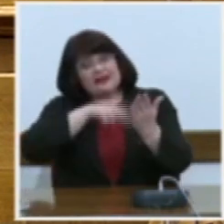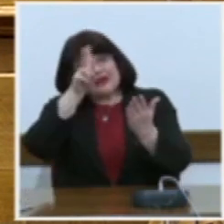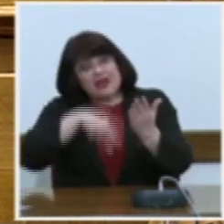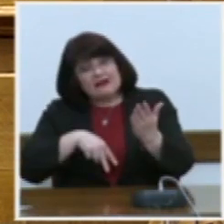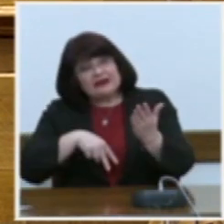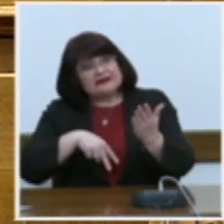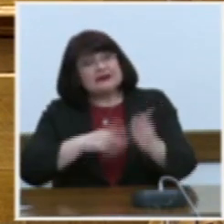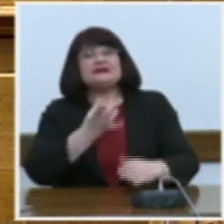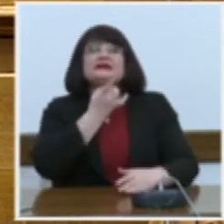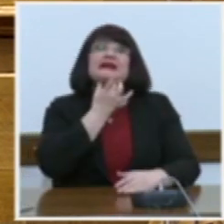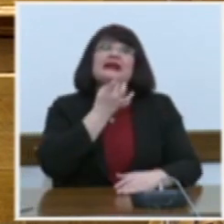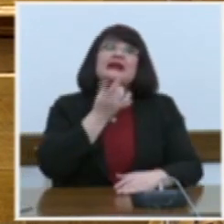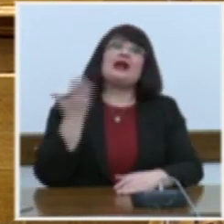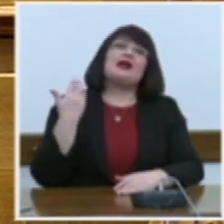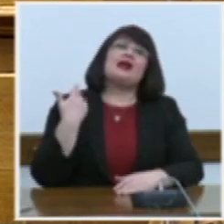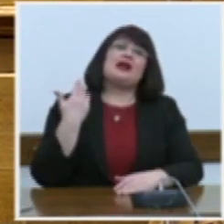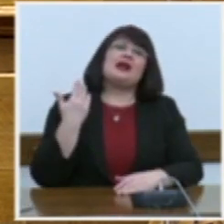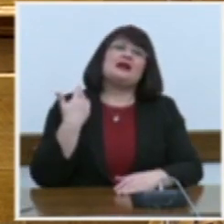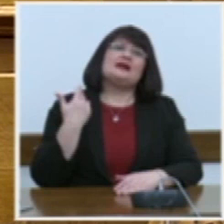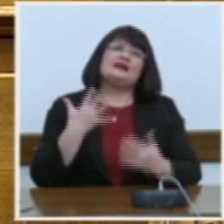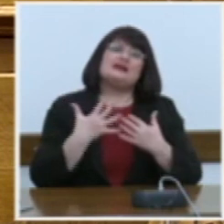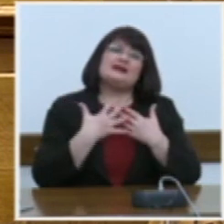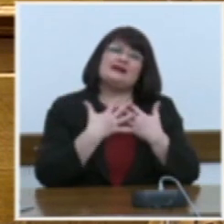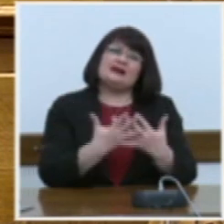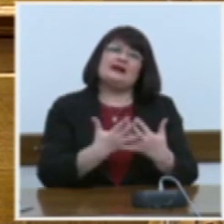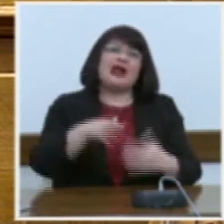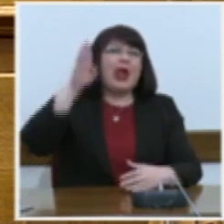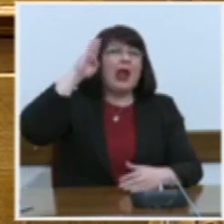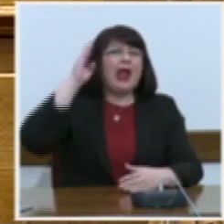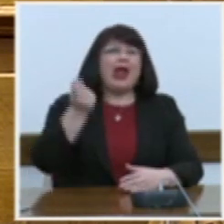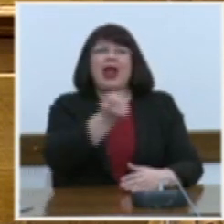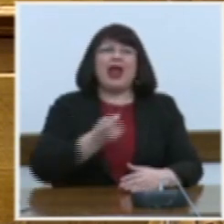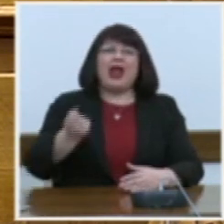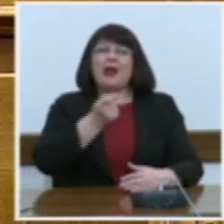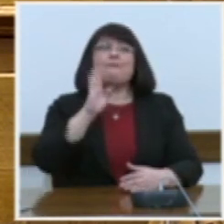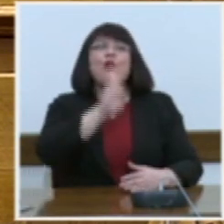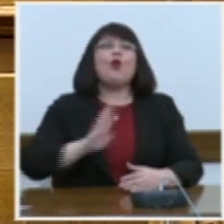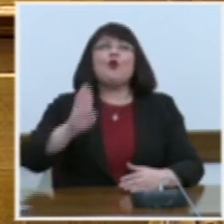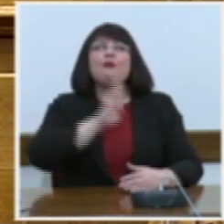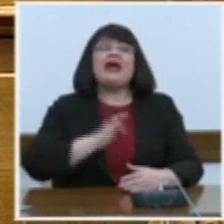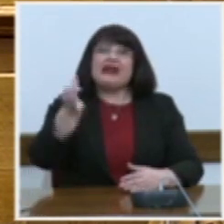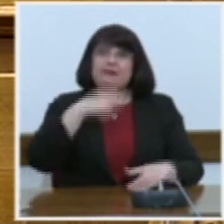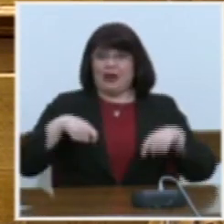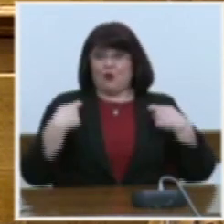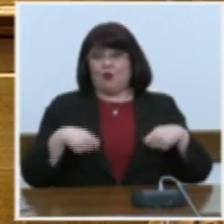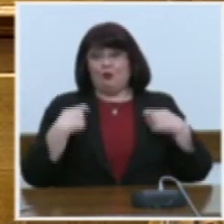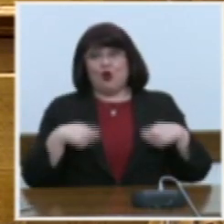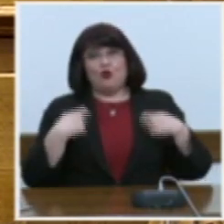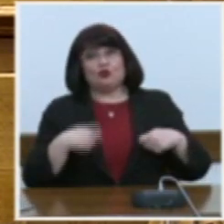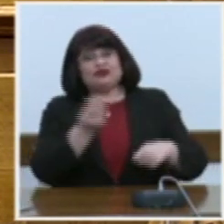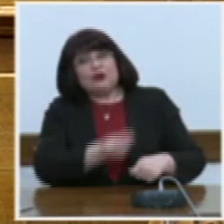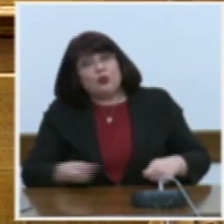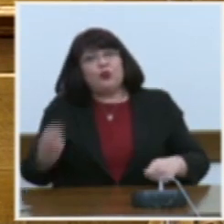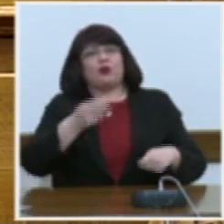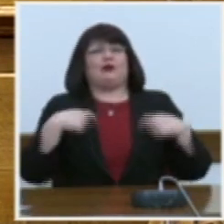κινησμό προημερών το αγαπημένο σας αμερικάνικο πρακτορείο Bloomberg, ότι οι πλούσιοι έχουν γίνει πιο πλούσιοι